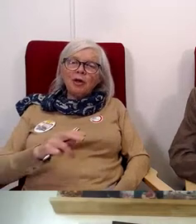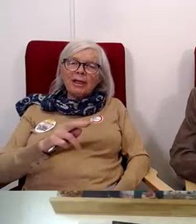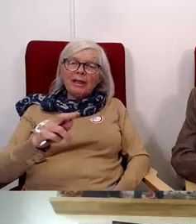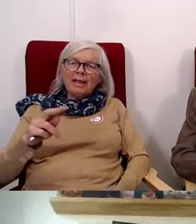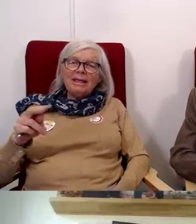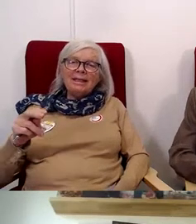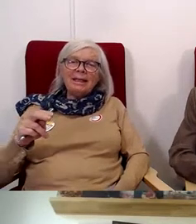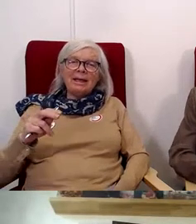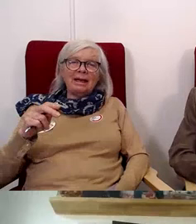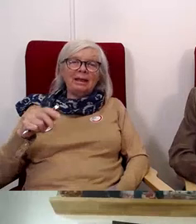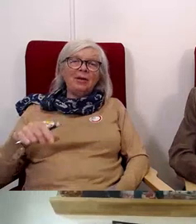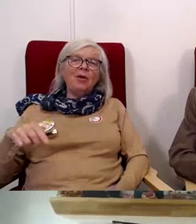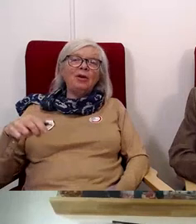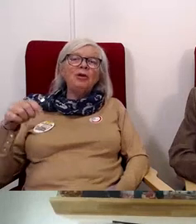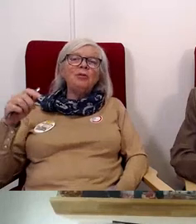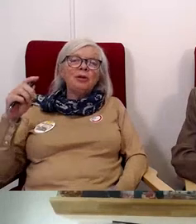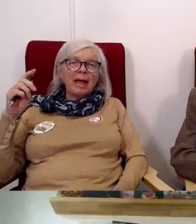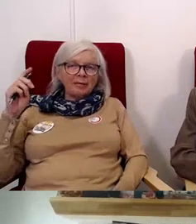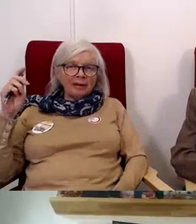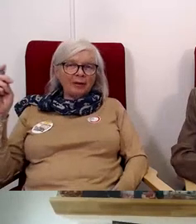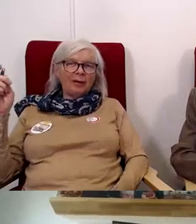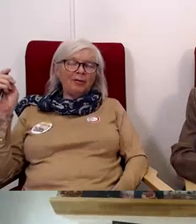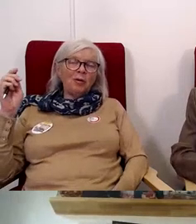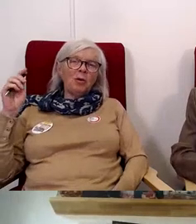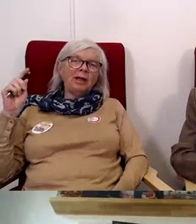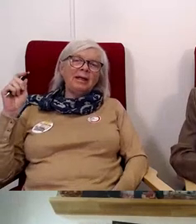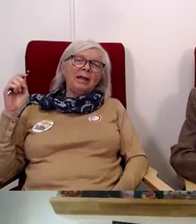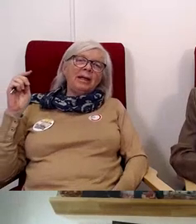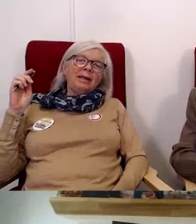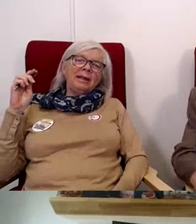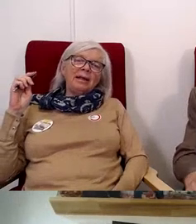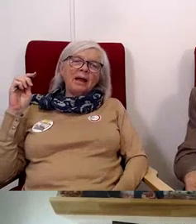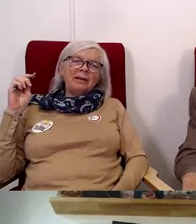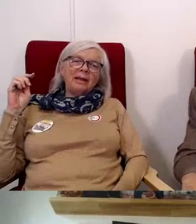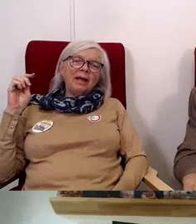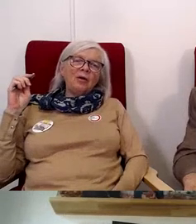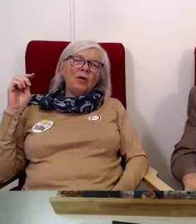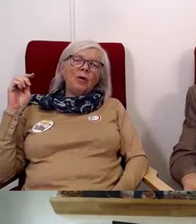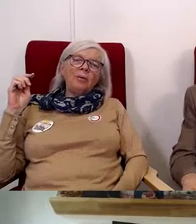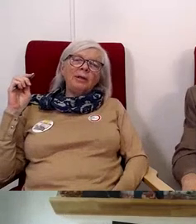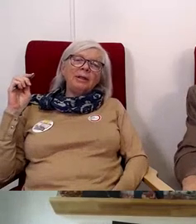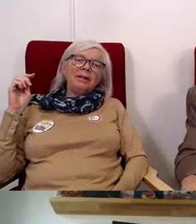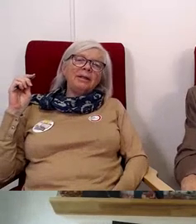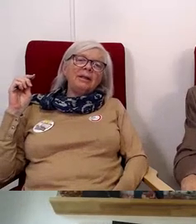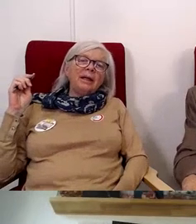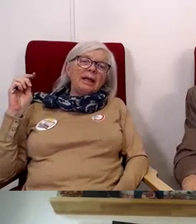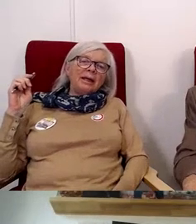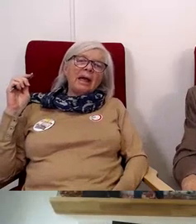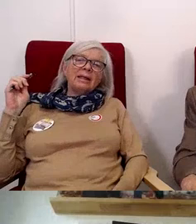har berört den lite grann. Vi har varit i utkanten av den frågan. Den handlar om